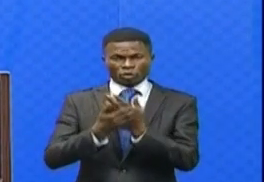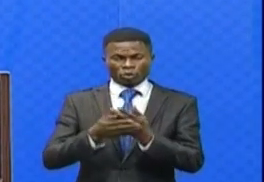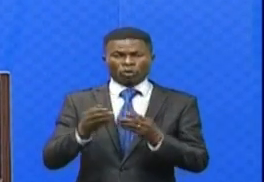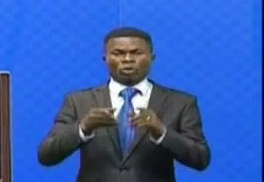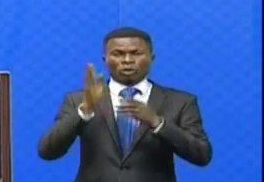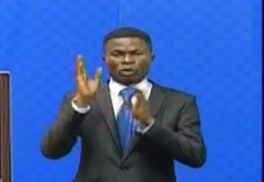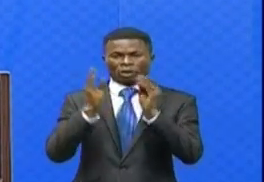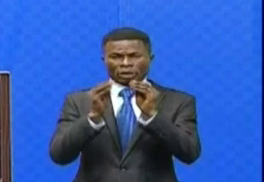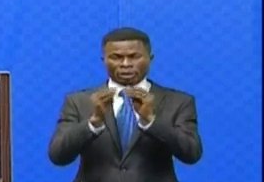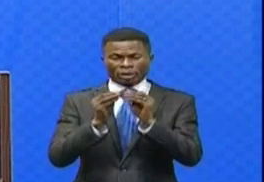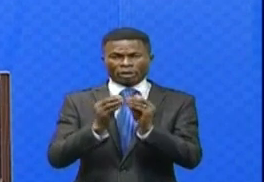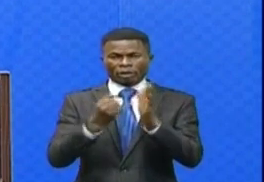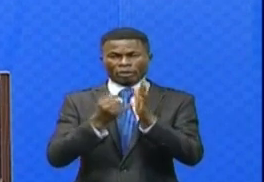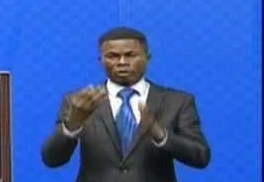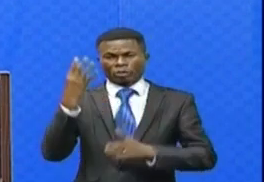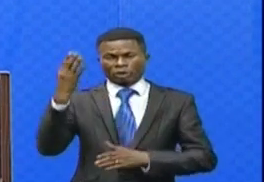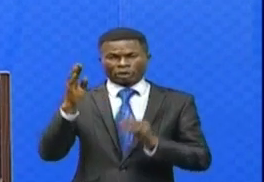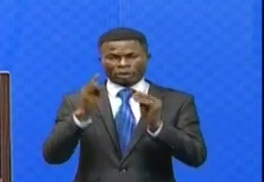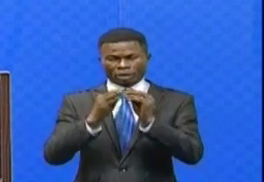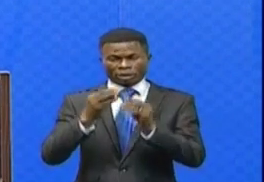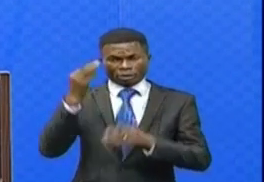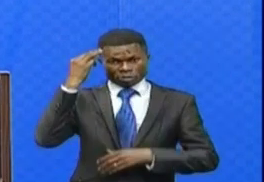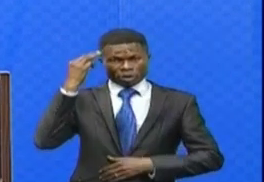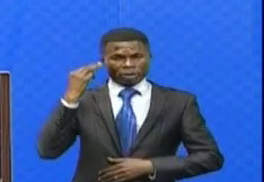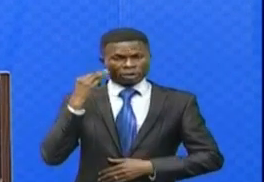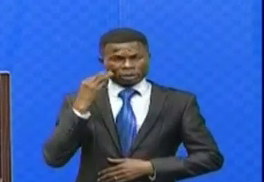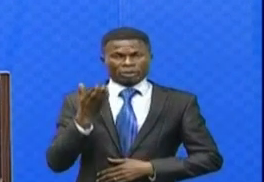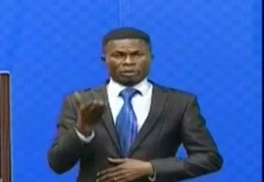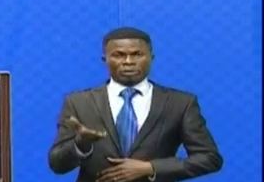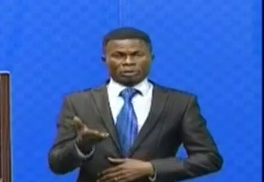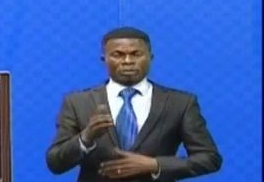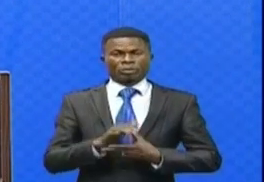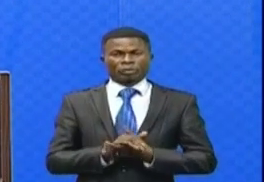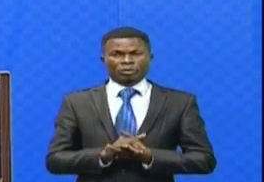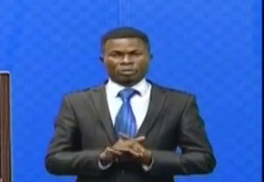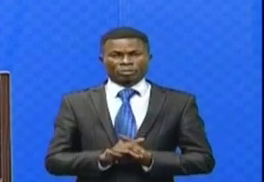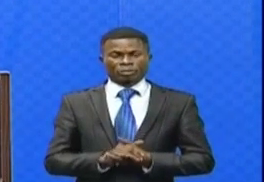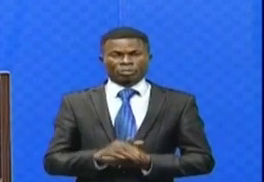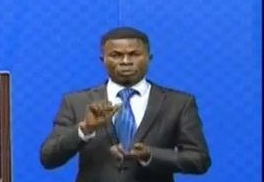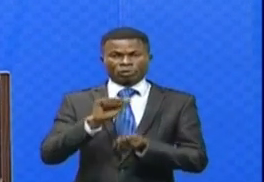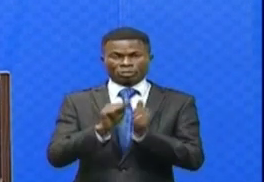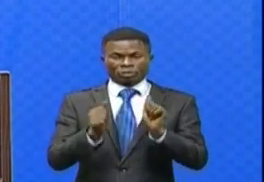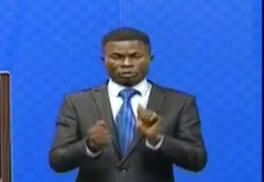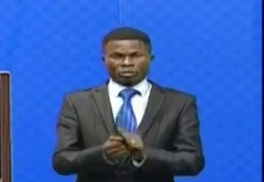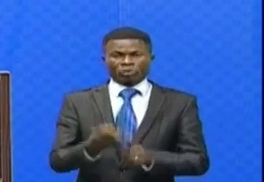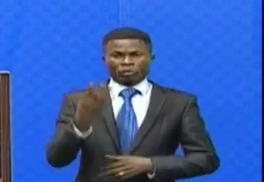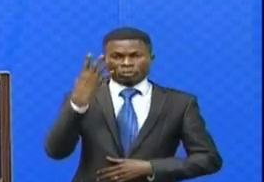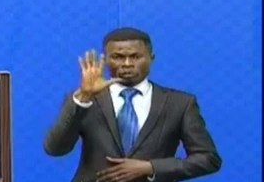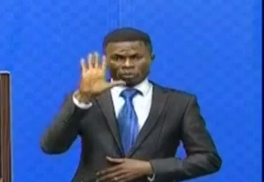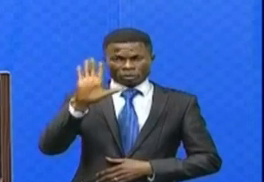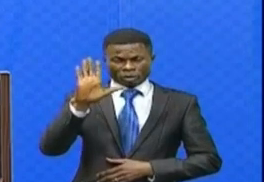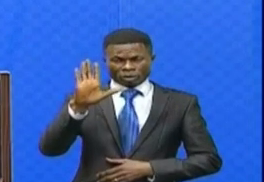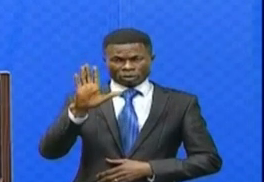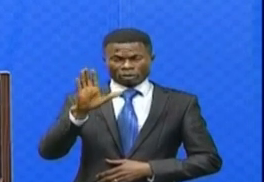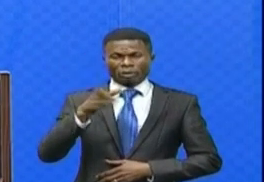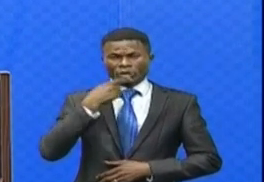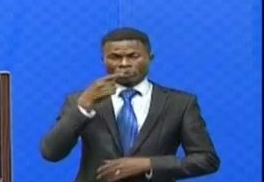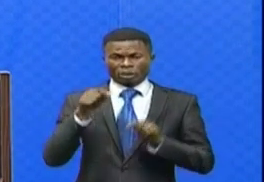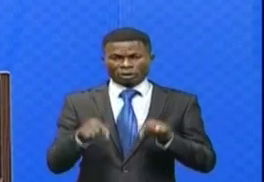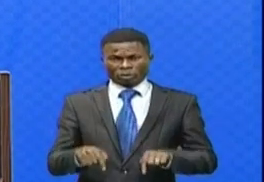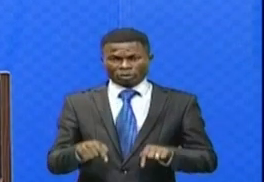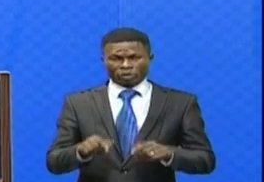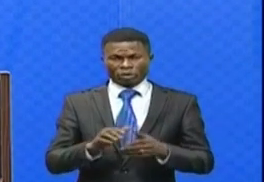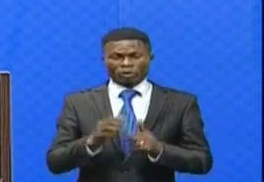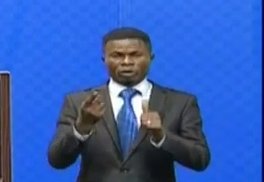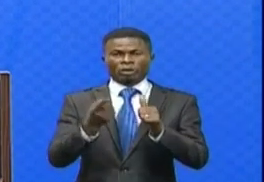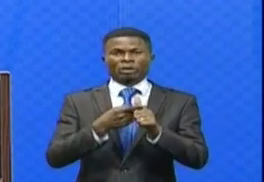la 64 ème réunion du conseil des ministres cinq points étaient inscrits à l'ordre du jour à savoir